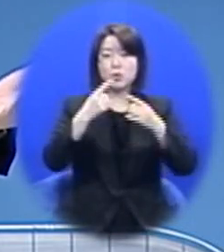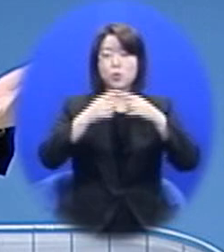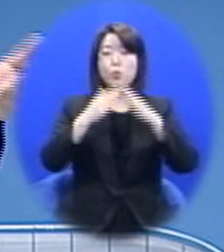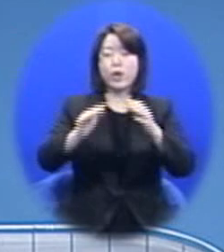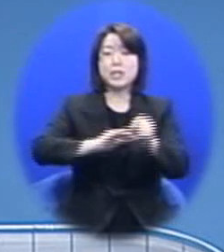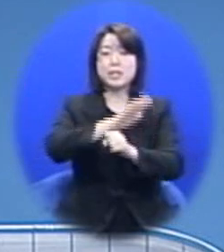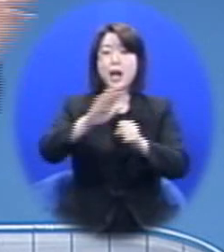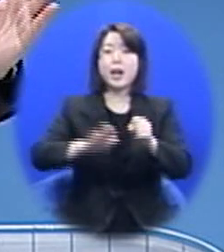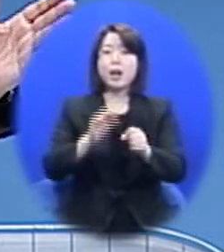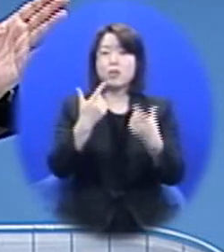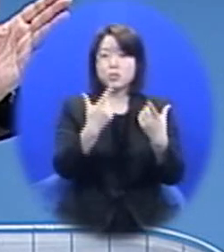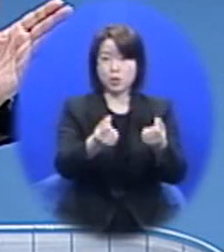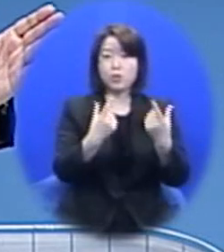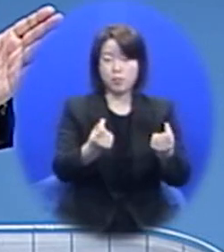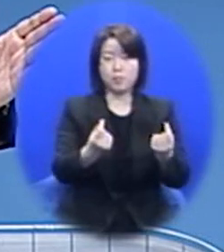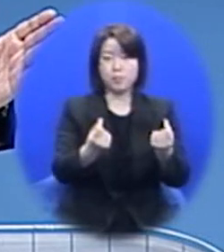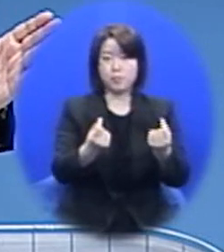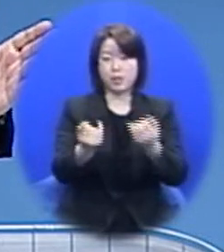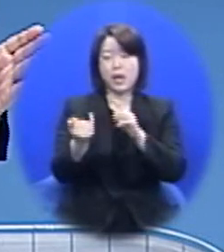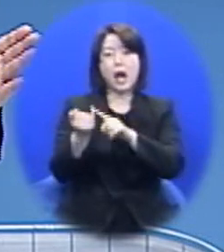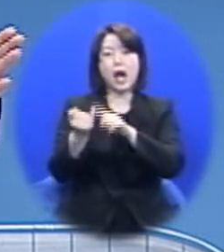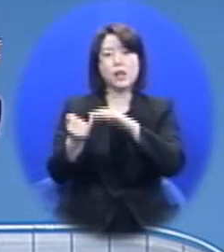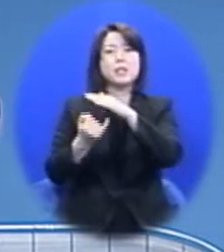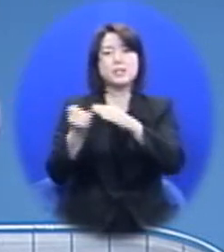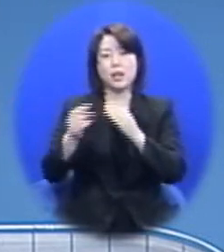그랬습니다. 그것처럼 말하는 거죠.